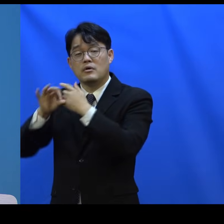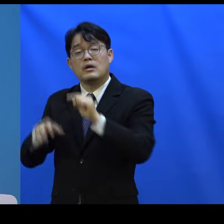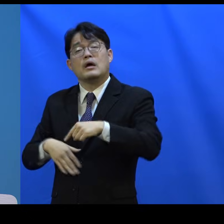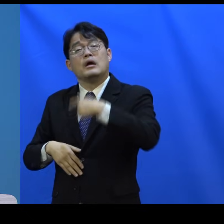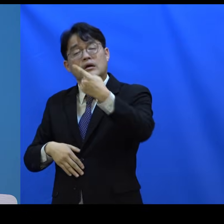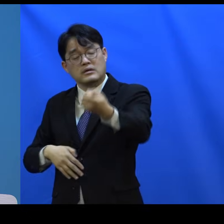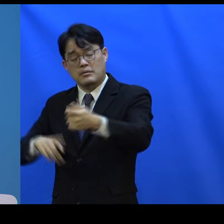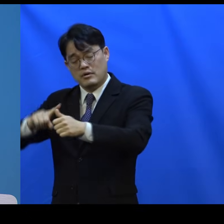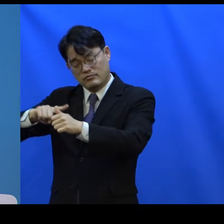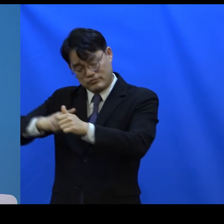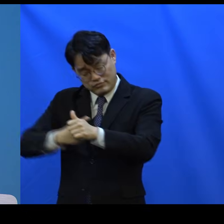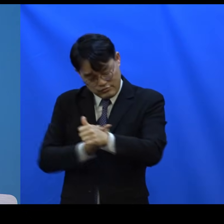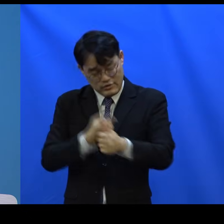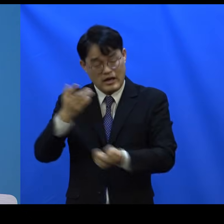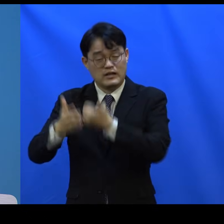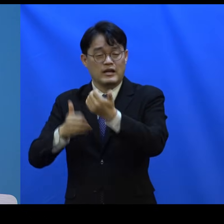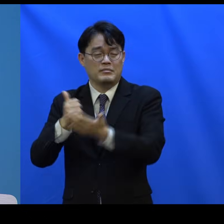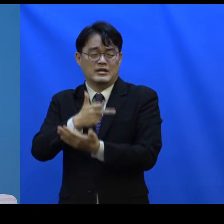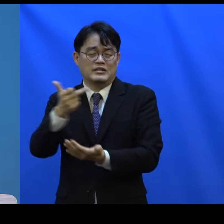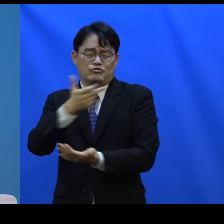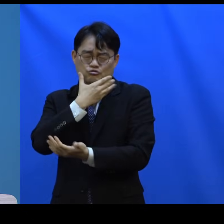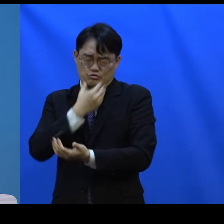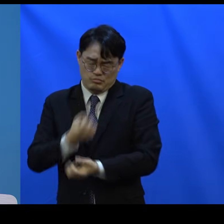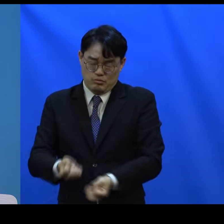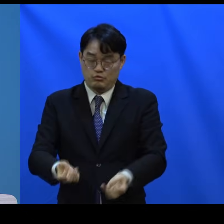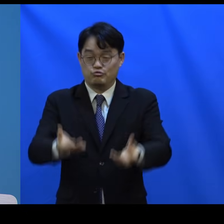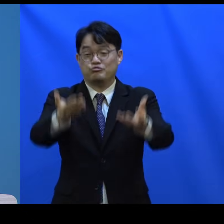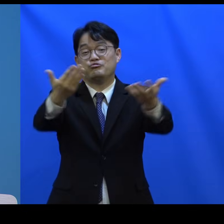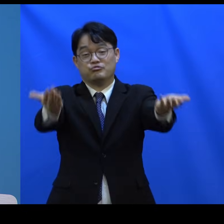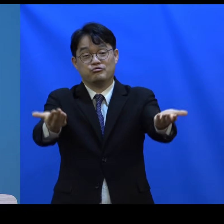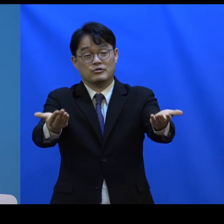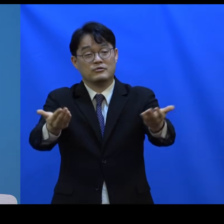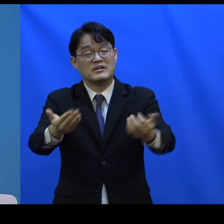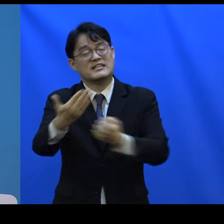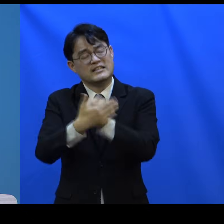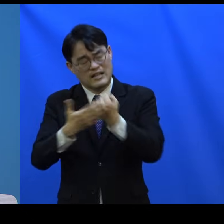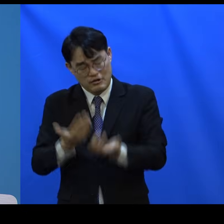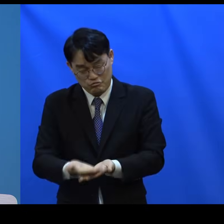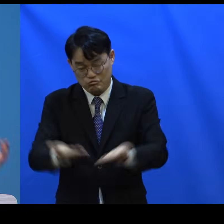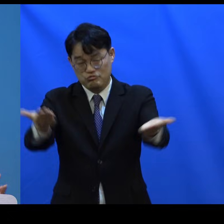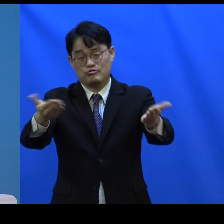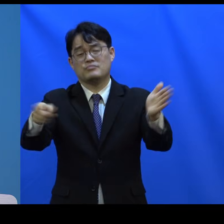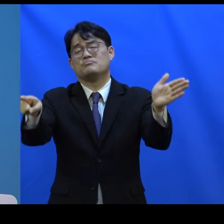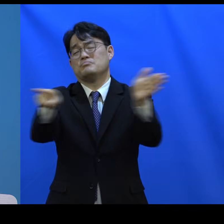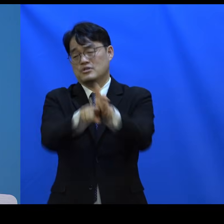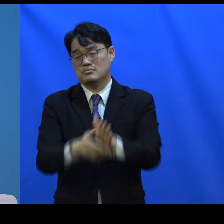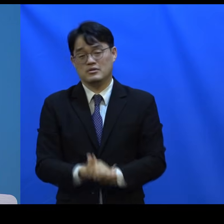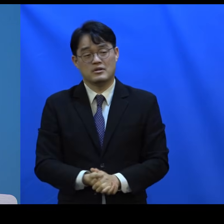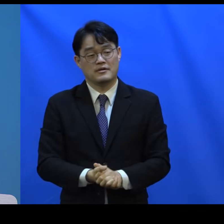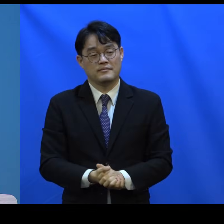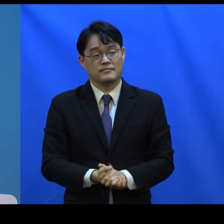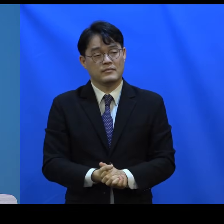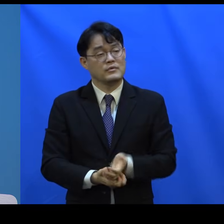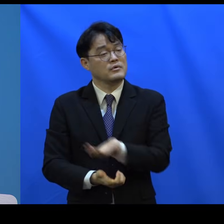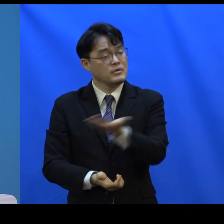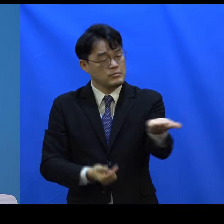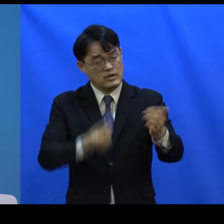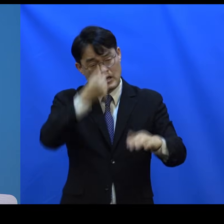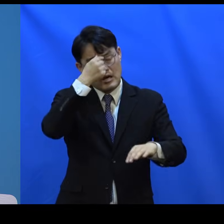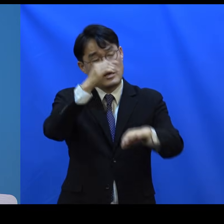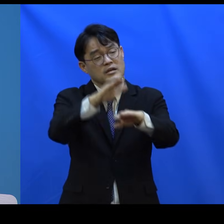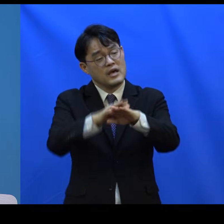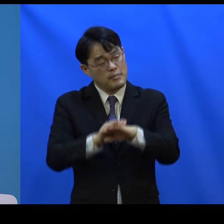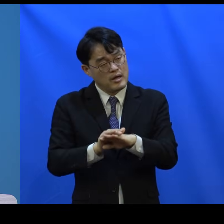주일 예배인 줄로 믿습니다. 그래서 여러분 정성으로 이런 준비하셔야 돼요. 가급적이면 일찍 준비하셔야 돼요. 일찍부터